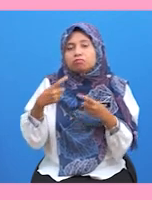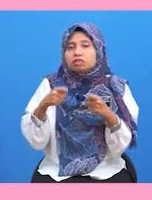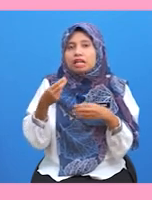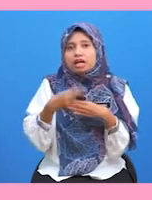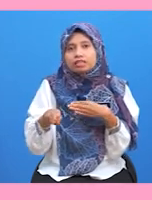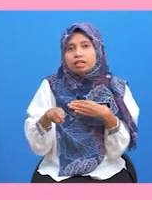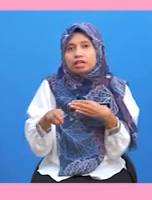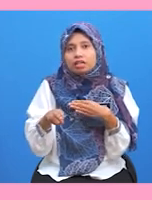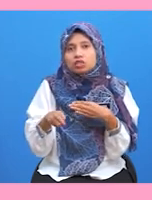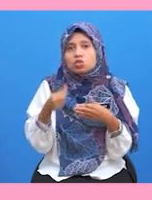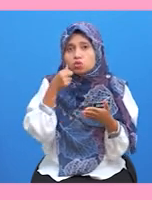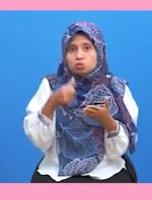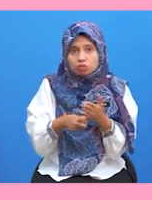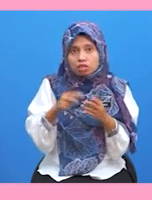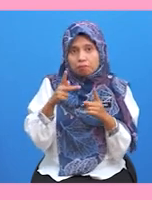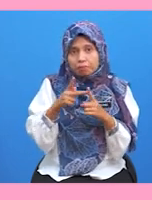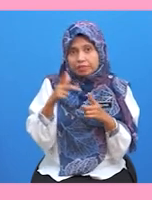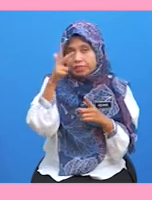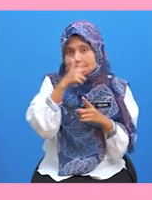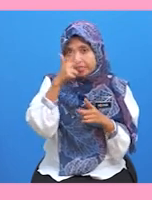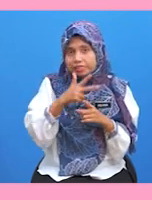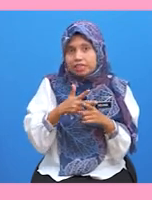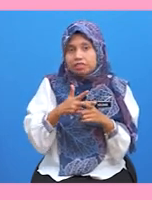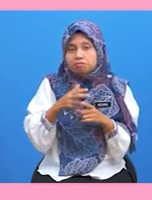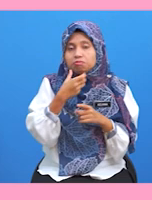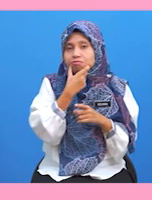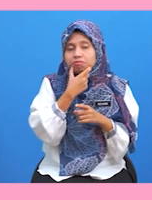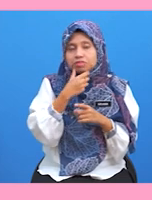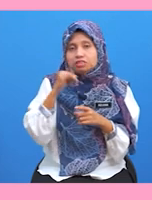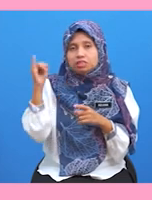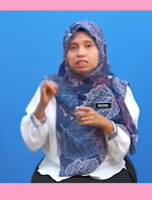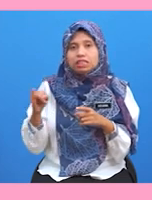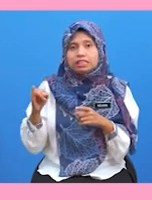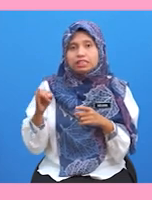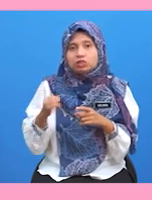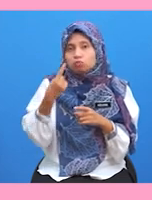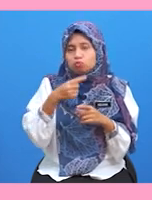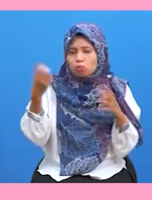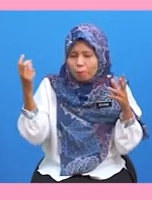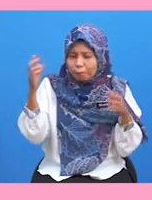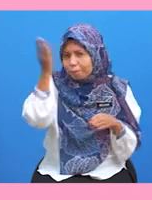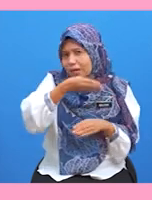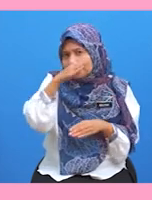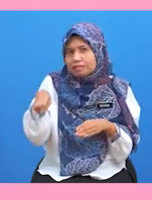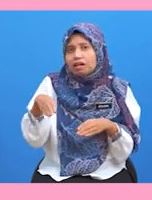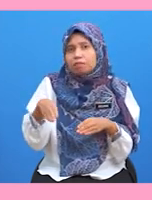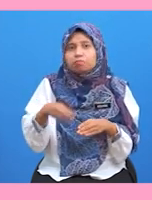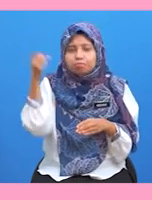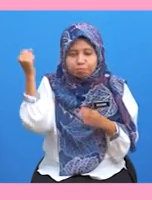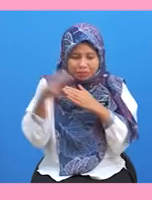menghantar surat kepada Kerajaan British di London bagi menyatakan bantahan mereka terhadap penjajahan